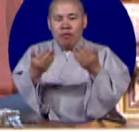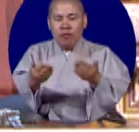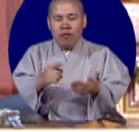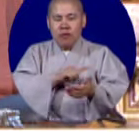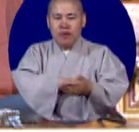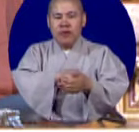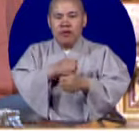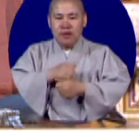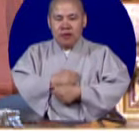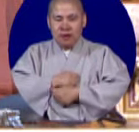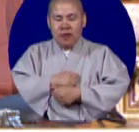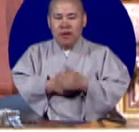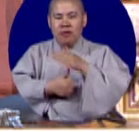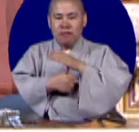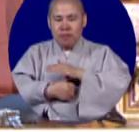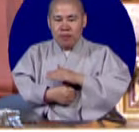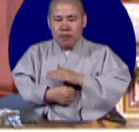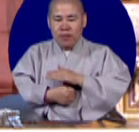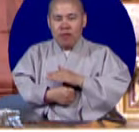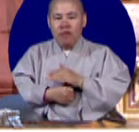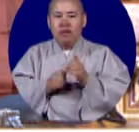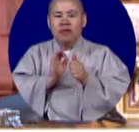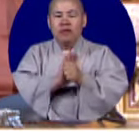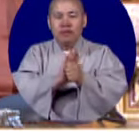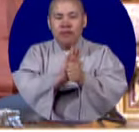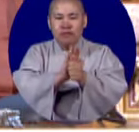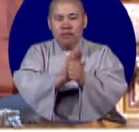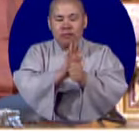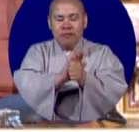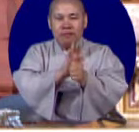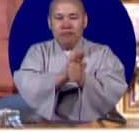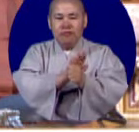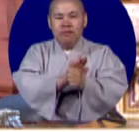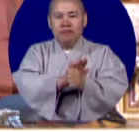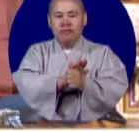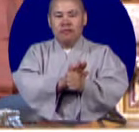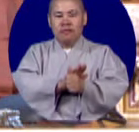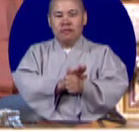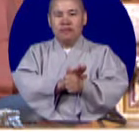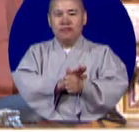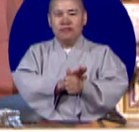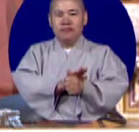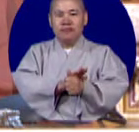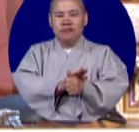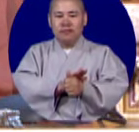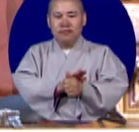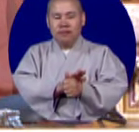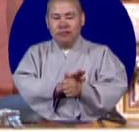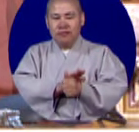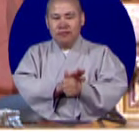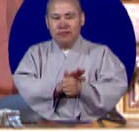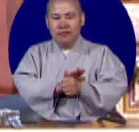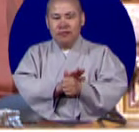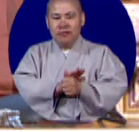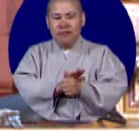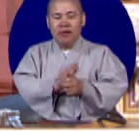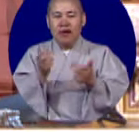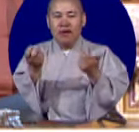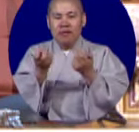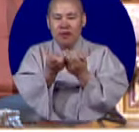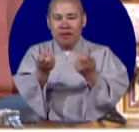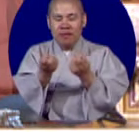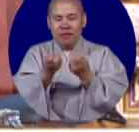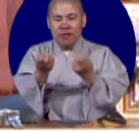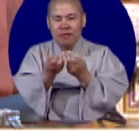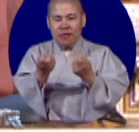보시바라밀, 지게바라밀, 인욕바라밀을 돕는 거예요. 원바라밀이. 그러고 이제 방편바라밀이